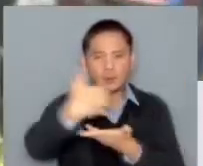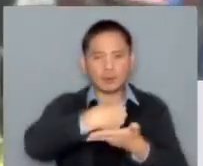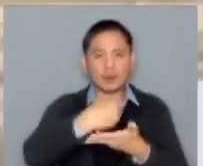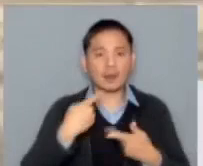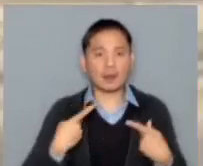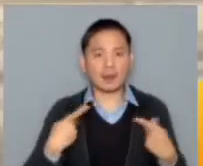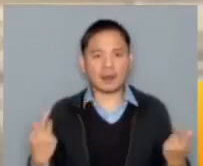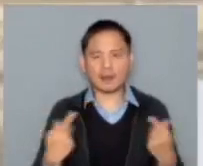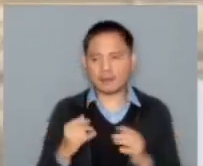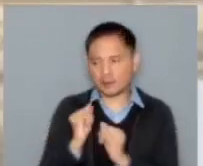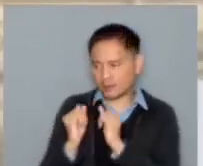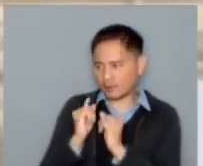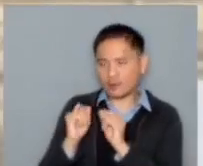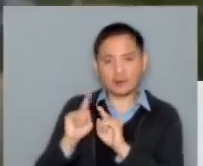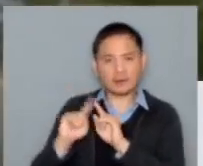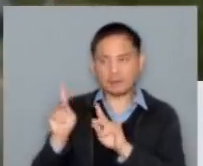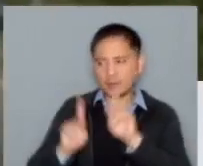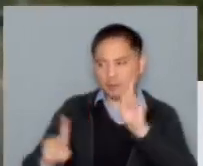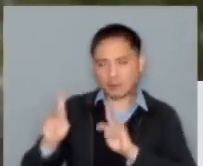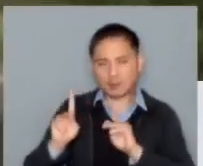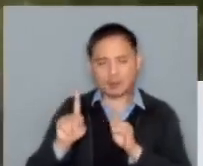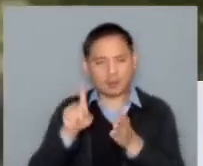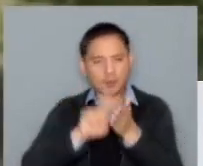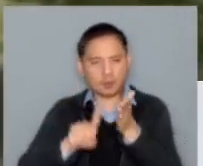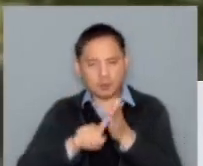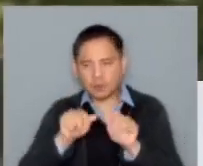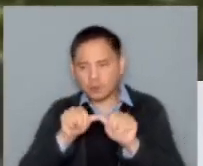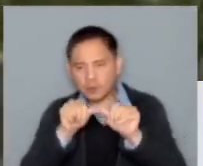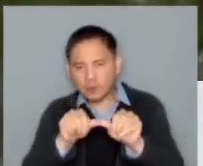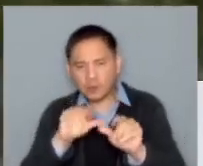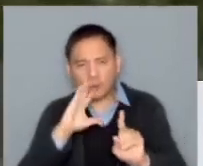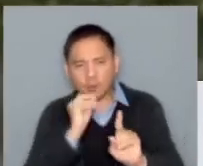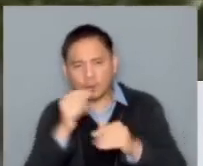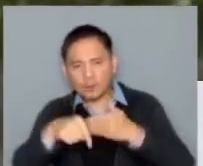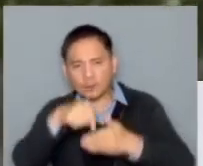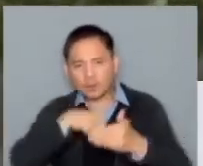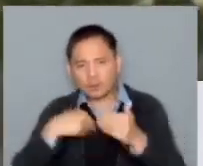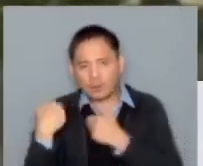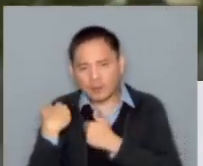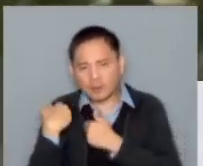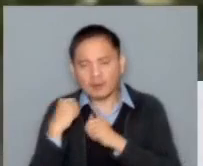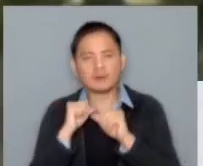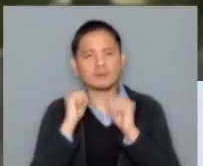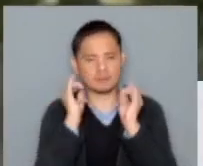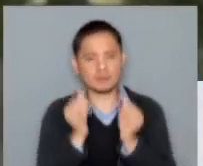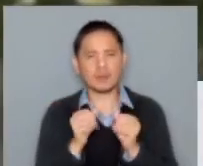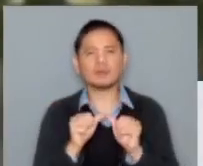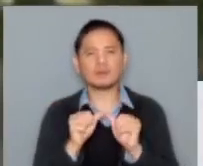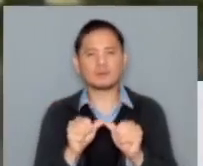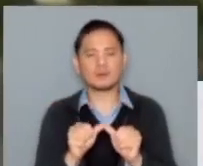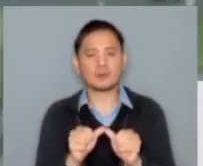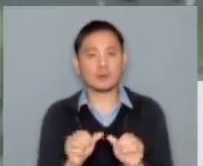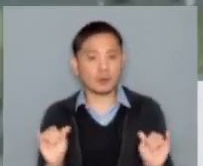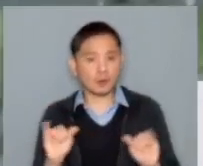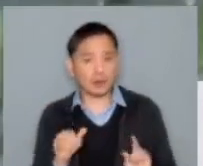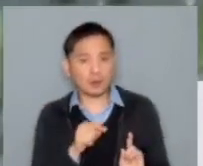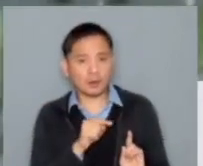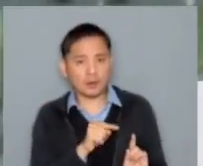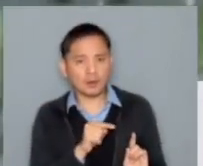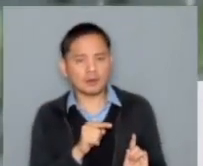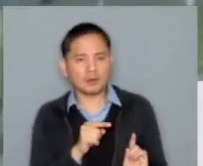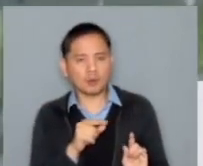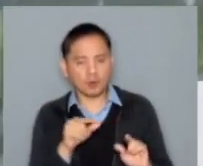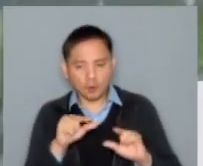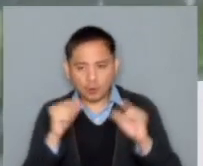Nagpapatuloy ang investigasyon sa motibo at kung sino ang nasa likod ng pagsabog. Iniimbestigahan din ang pag-ako rito ng grupong ISIS.